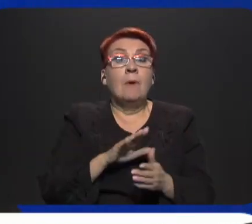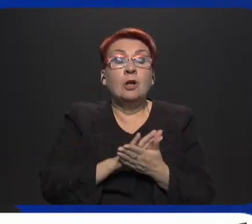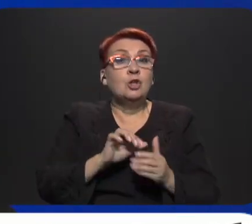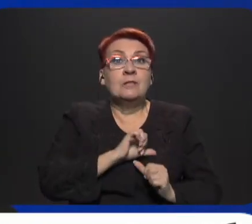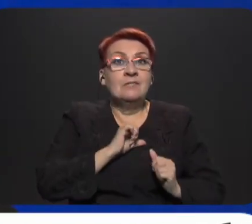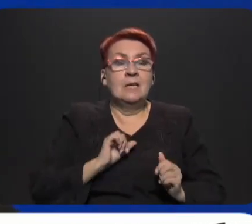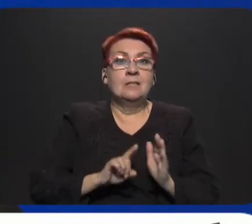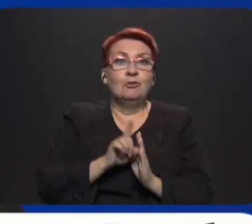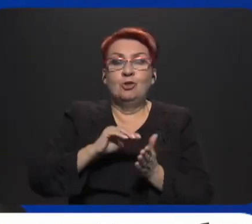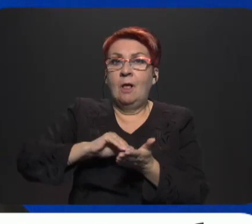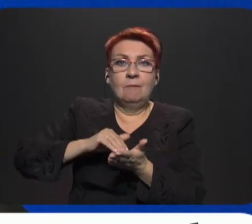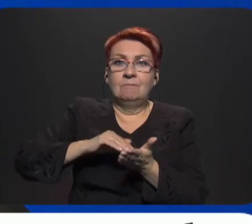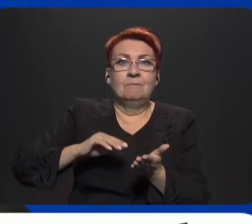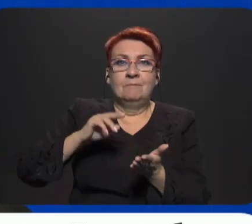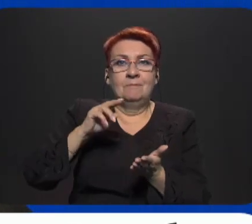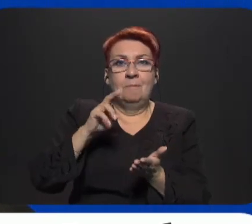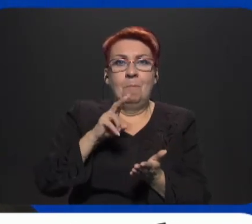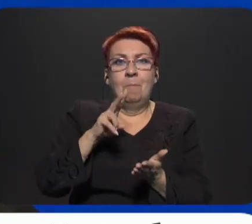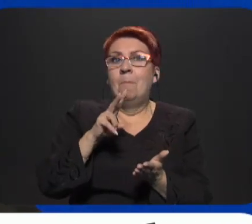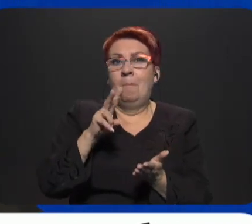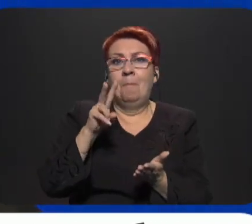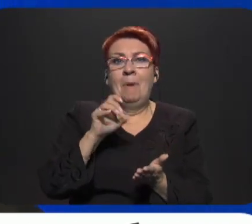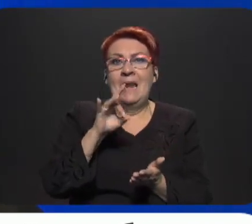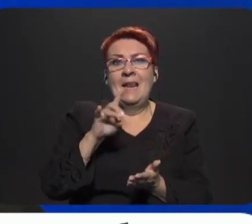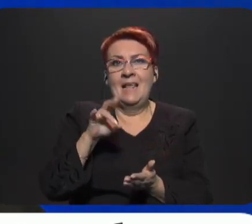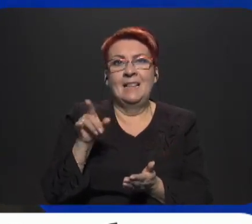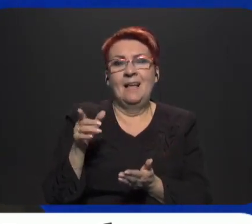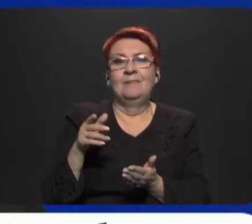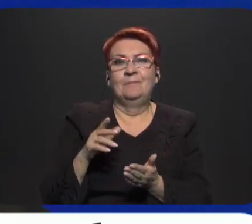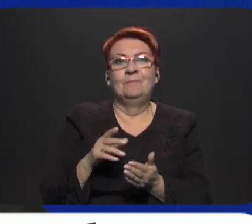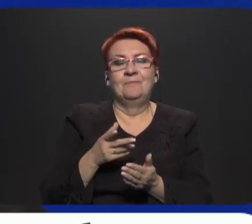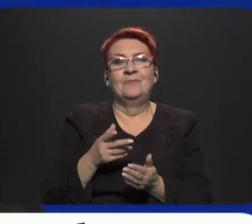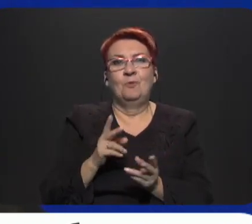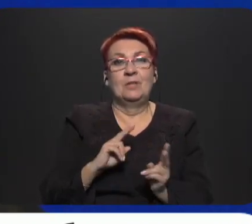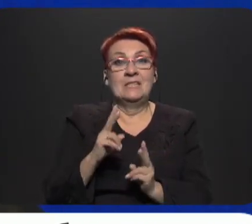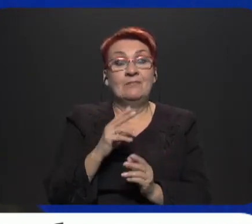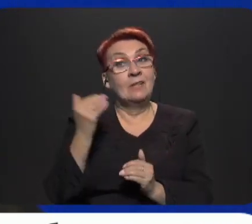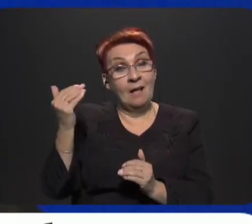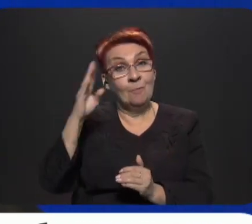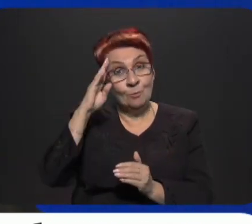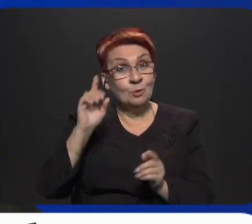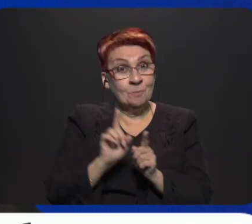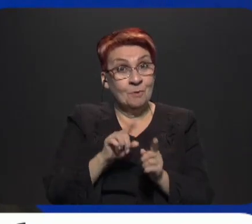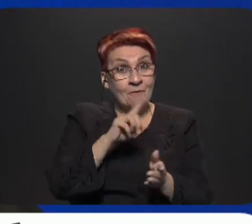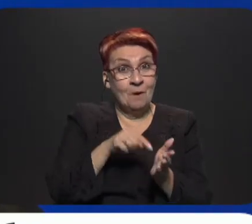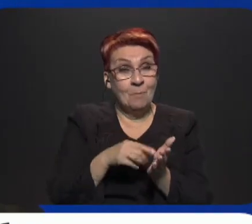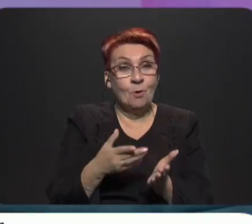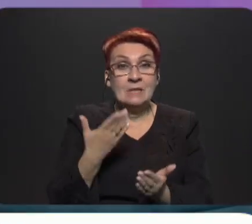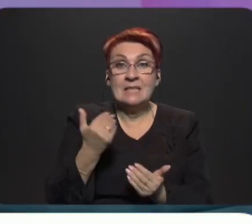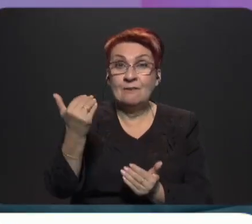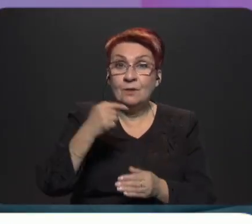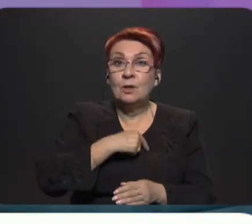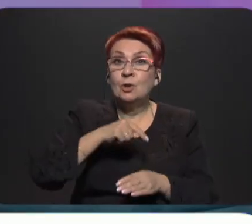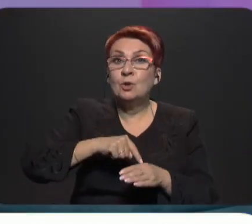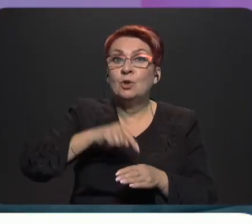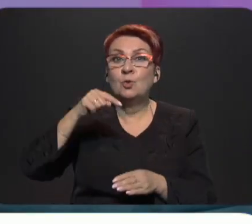вот по случаю вот этого вопроса мужчины, я думаю, что да. Наверное, это возможно, если человек чувствует,